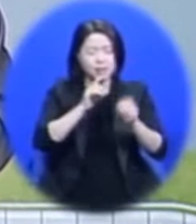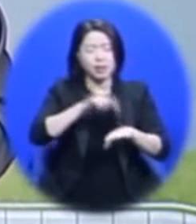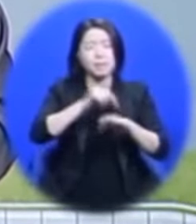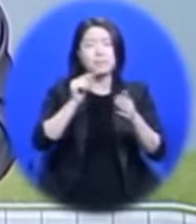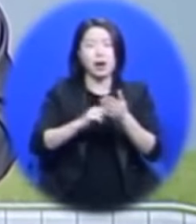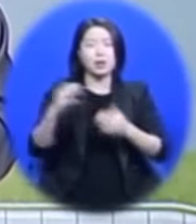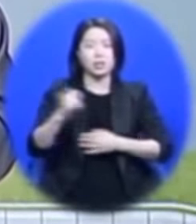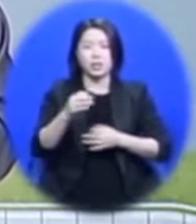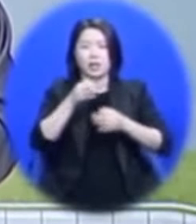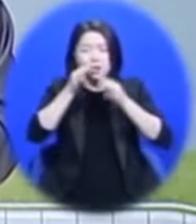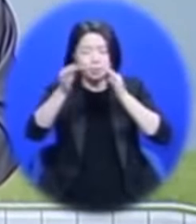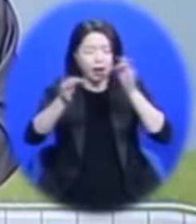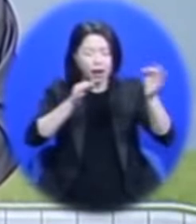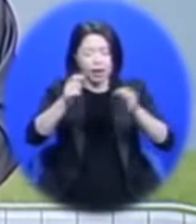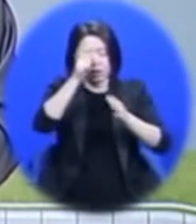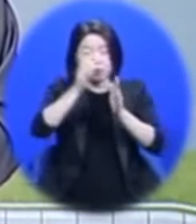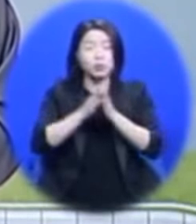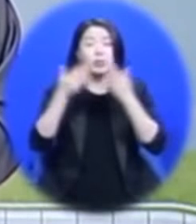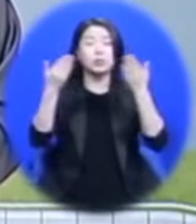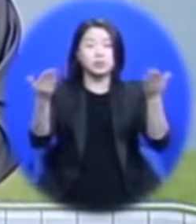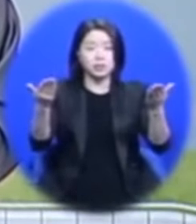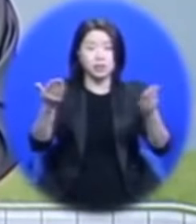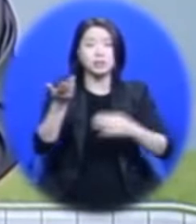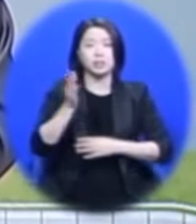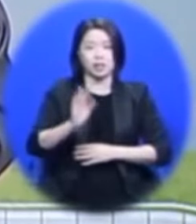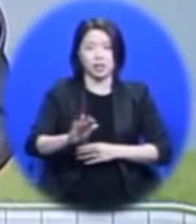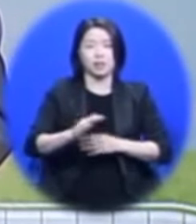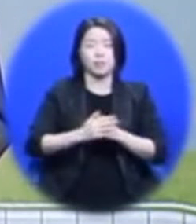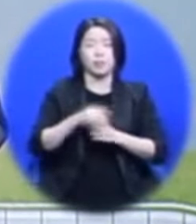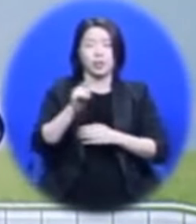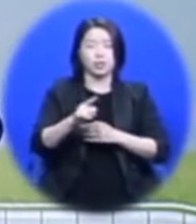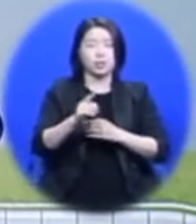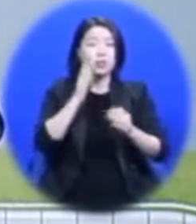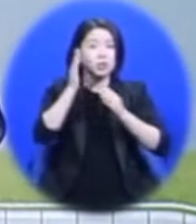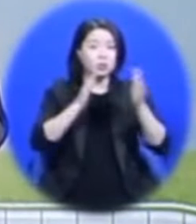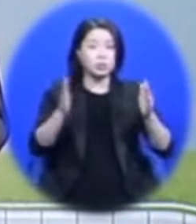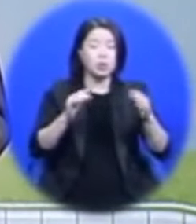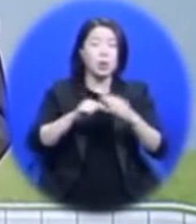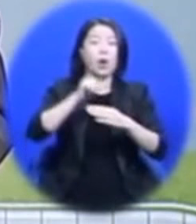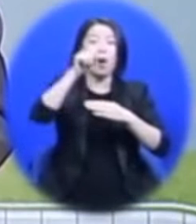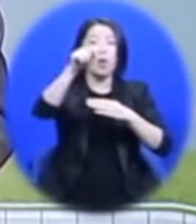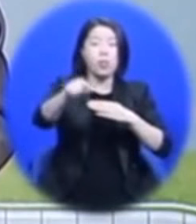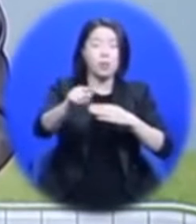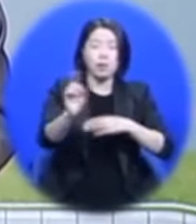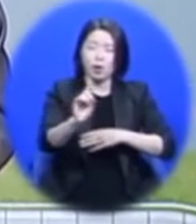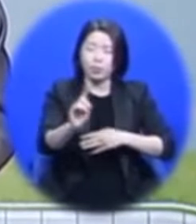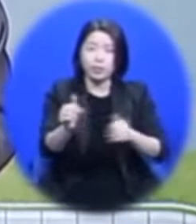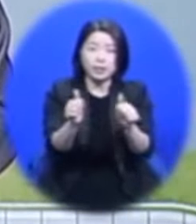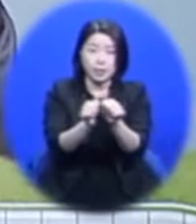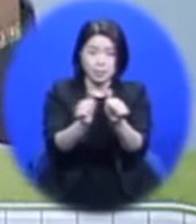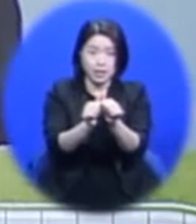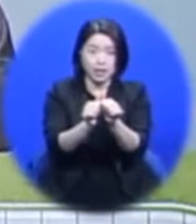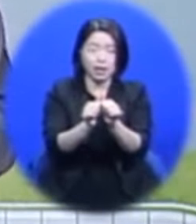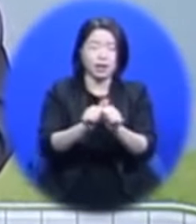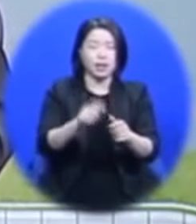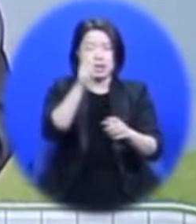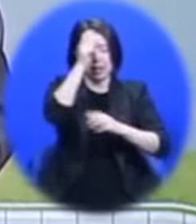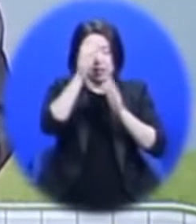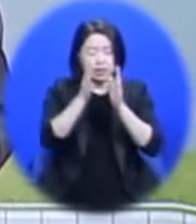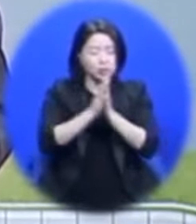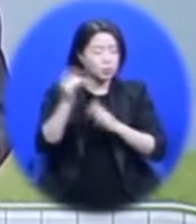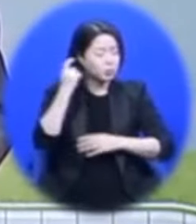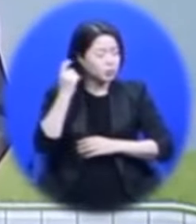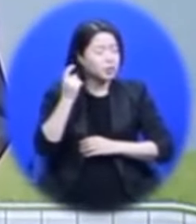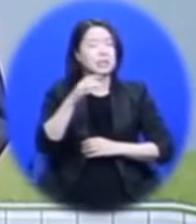소리로 기도를 하시는데 그 숲 건너편 길에서 어떤 남자가 그 기도 소리를